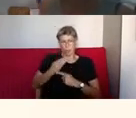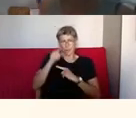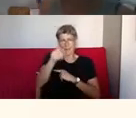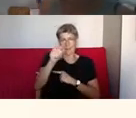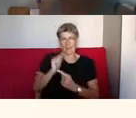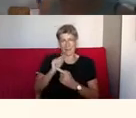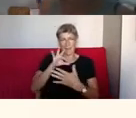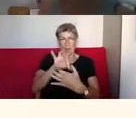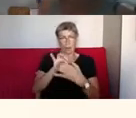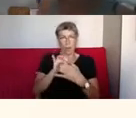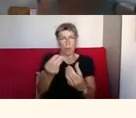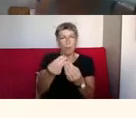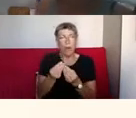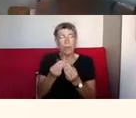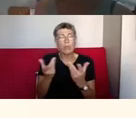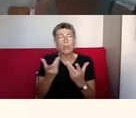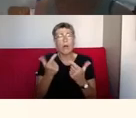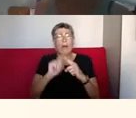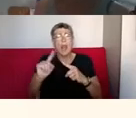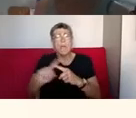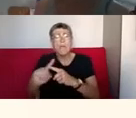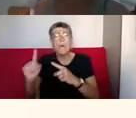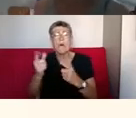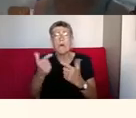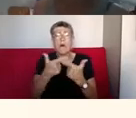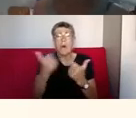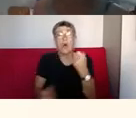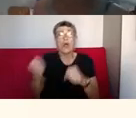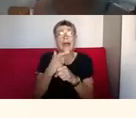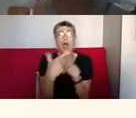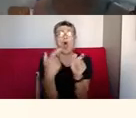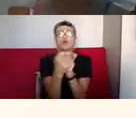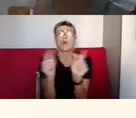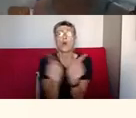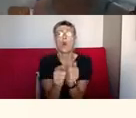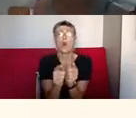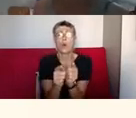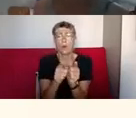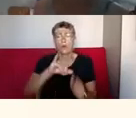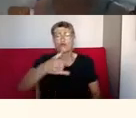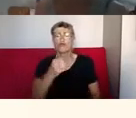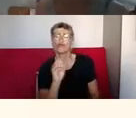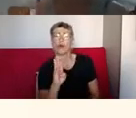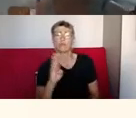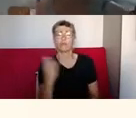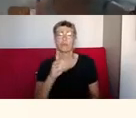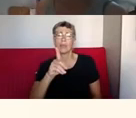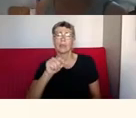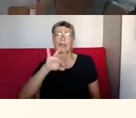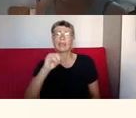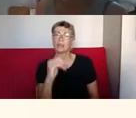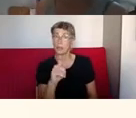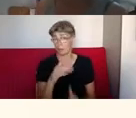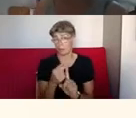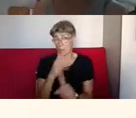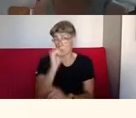nous donner une série d'éléments nous permettant de créer ce job dating qui n'avait jamais été créé chez nous, en tout cas sous cette